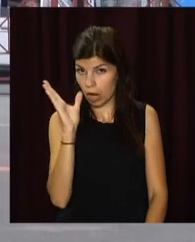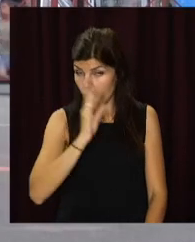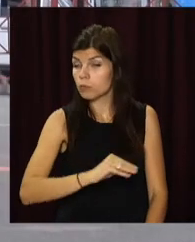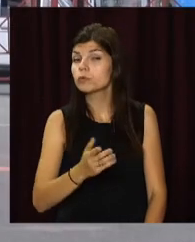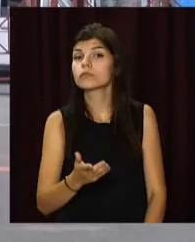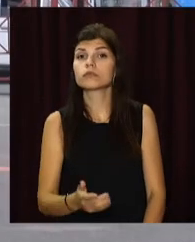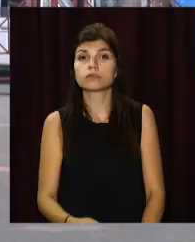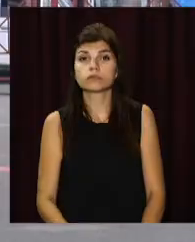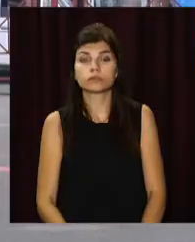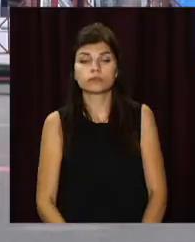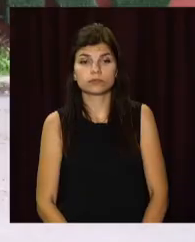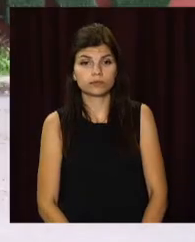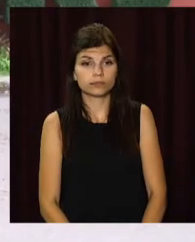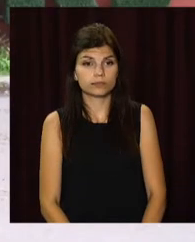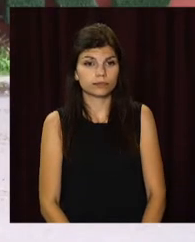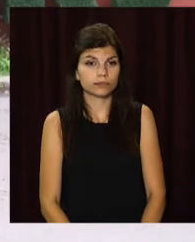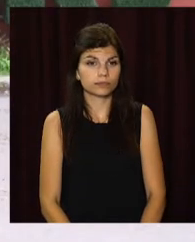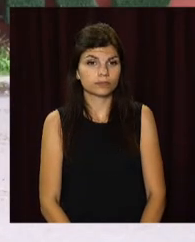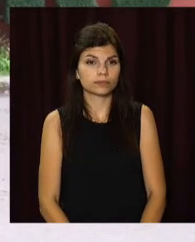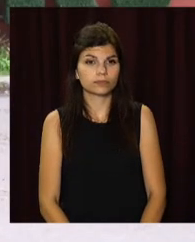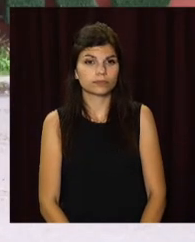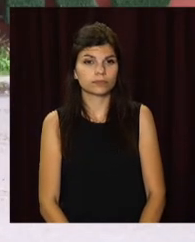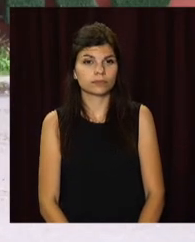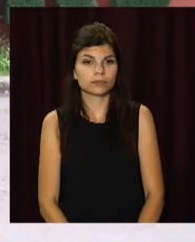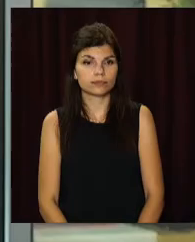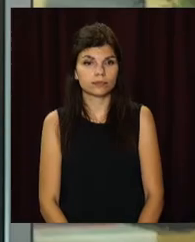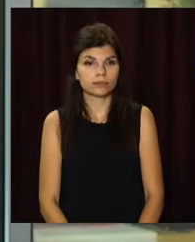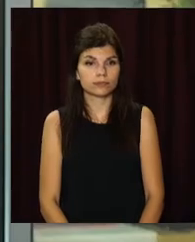Олександр Варнагоров, Володимир Туркулець, Open News, телеканал «Відкритий».